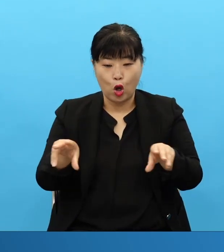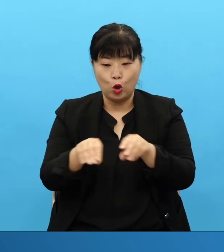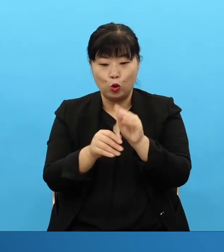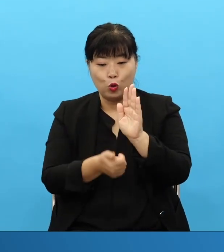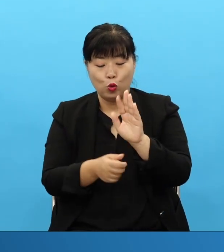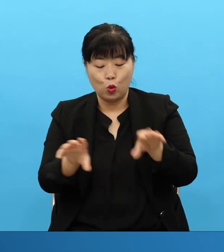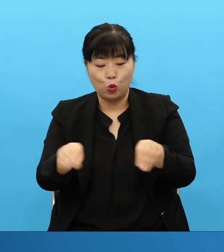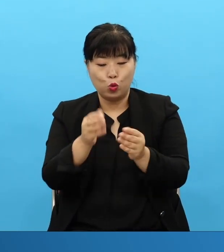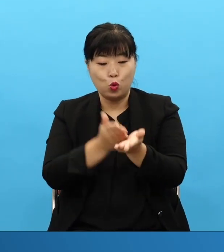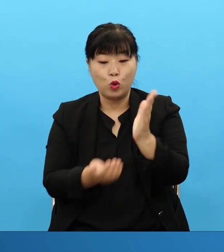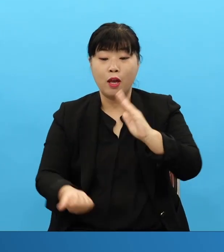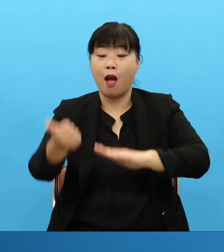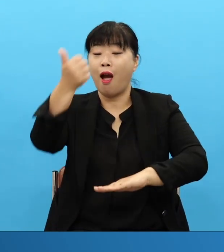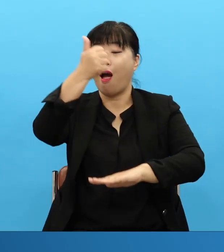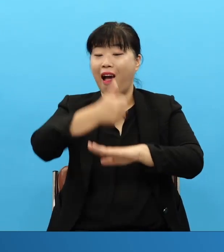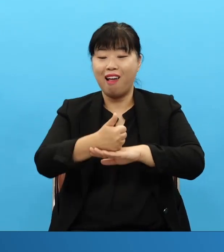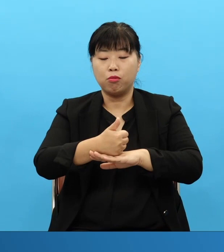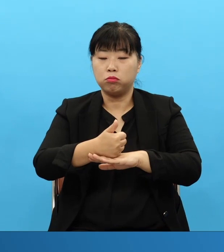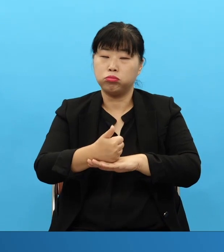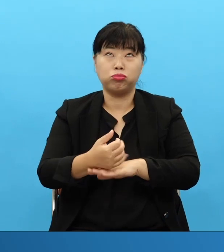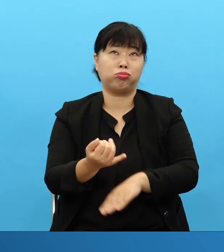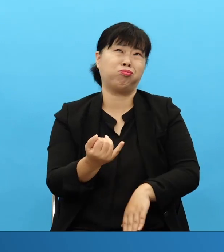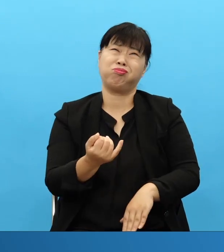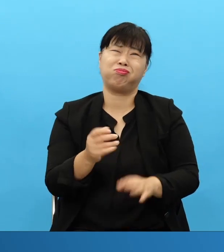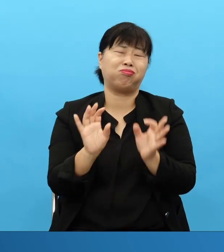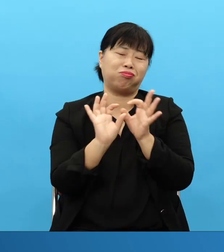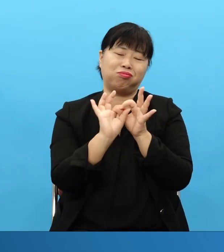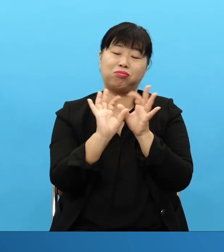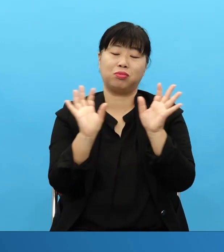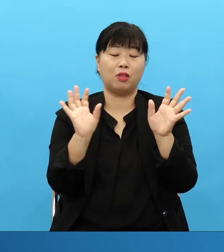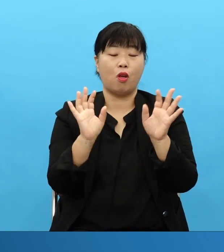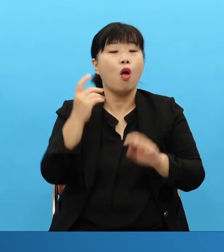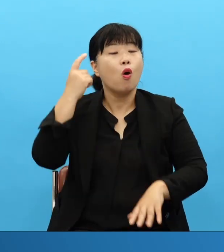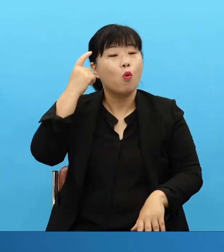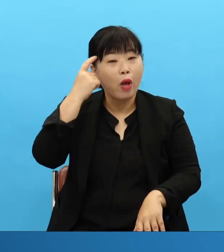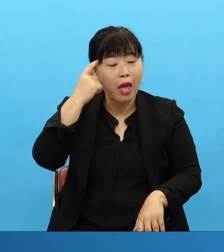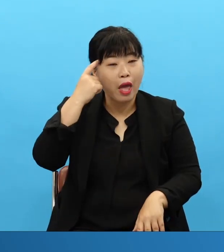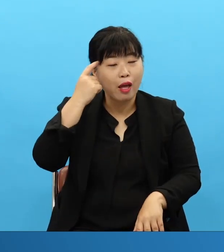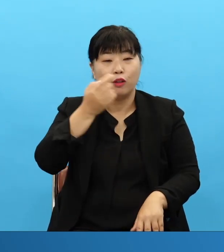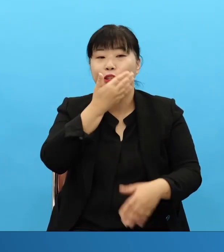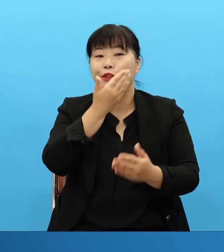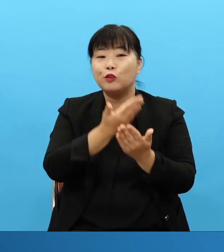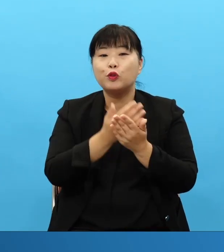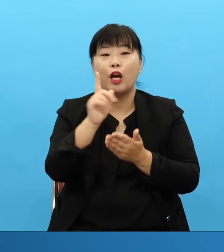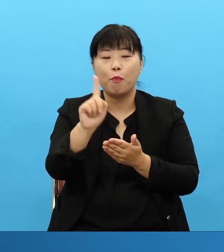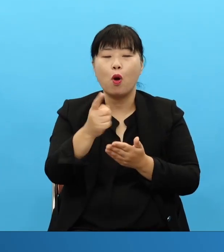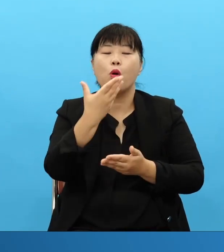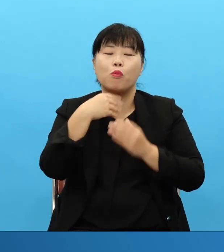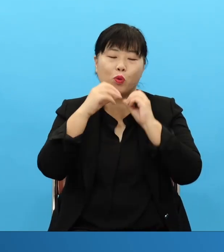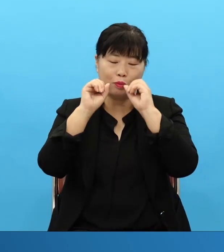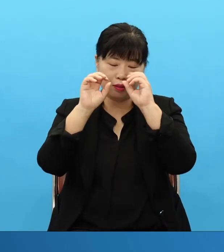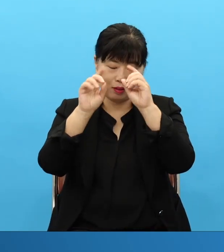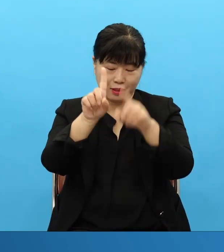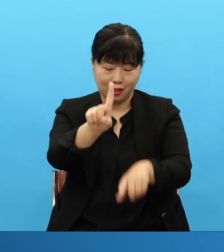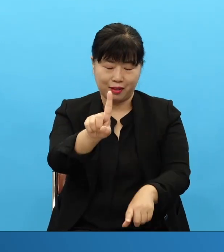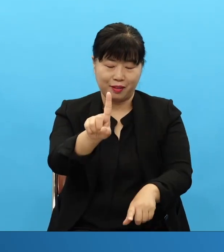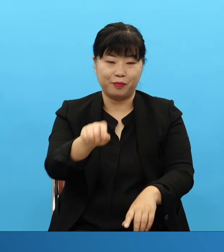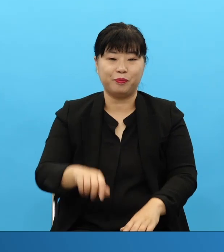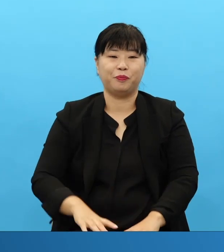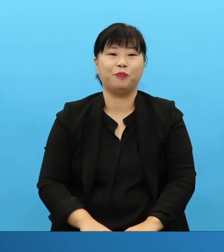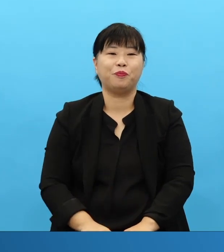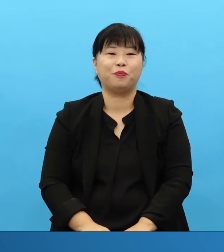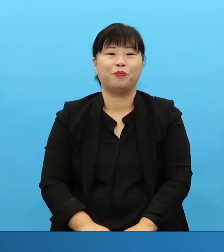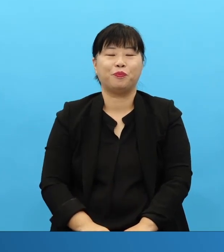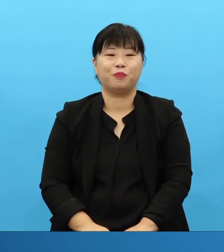even becoming governor was not some great thing. It was all a part of God's plan. 특징이 완전 빛의 문화와 빛의 경제를 회복시키. And the characteristic is they